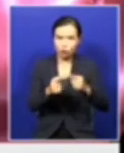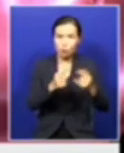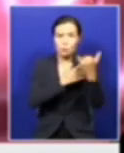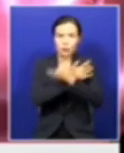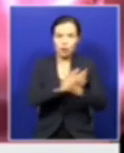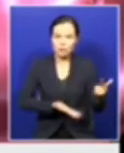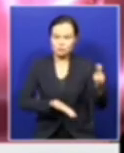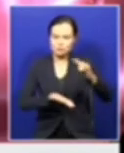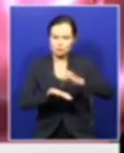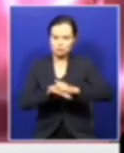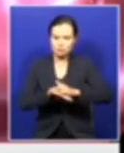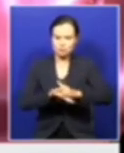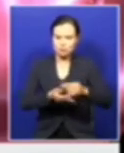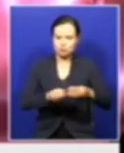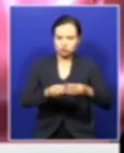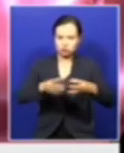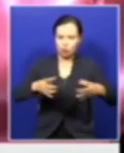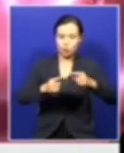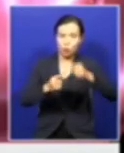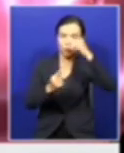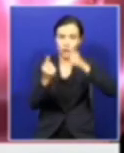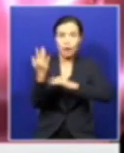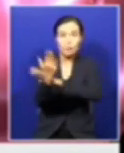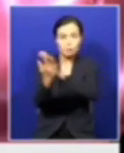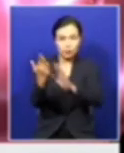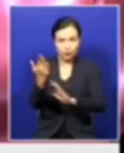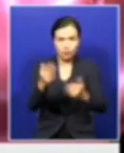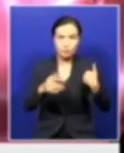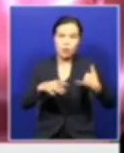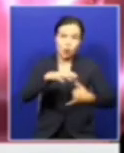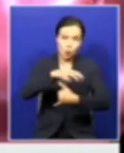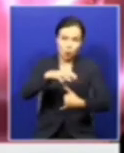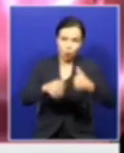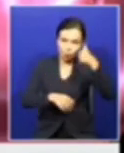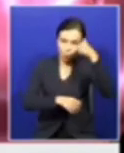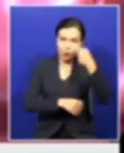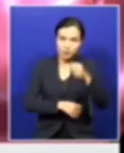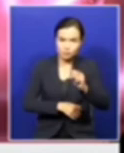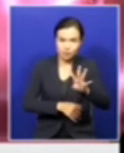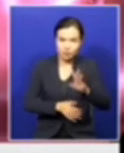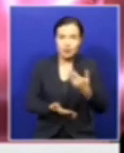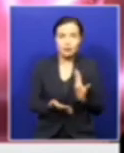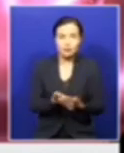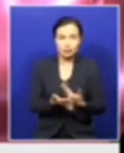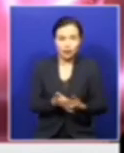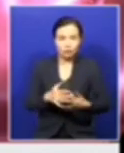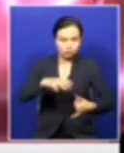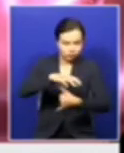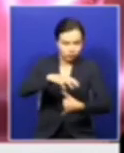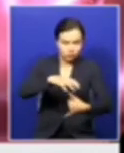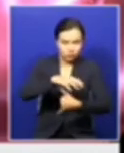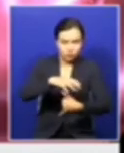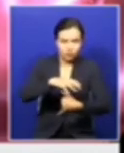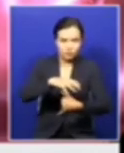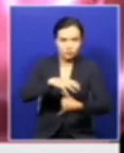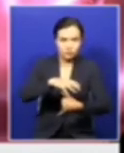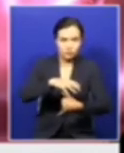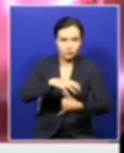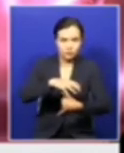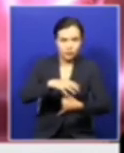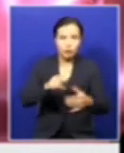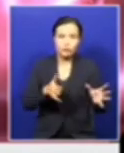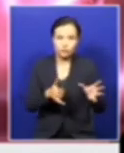ข้ามาเพิ่มเติมในประเทศไทยนะคะแล้วก็กักตัว14วันโดยค่าใช้จ่ายในการกักตัวผู้ที่ได้รับการ